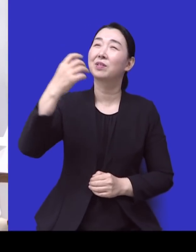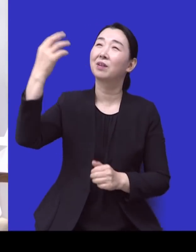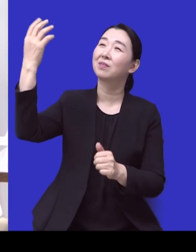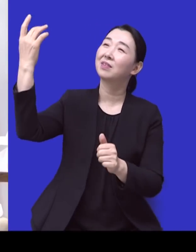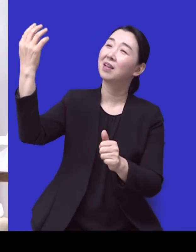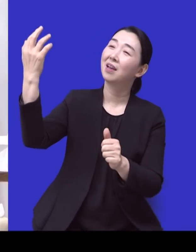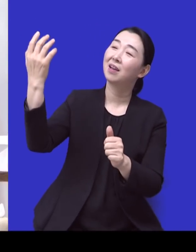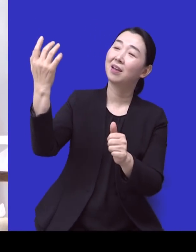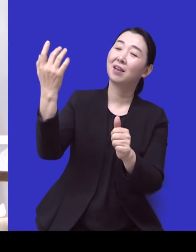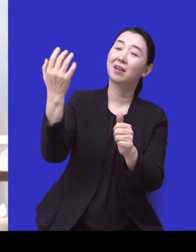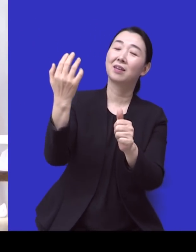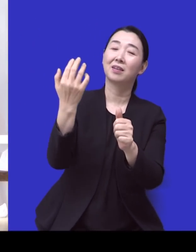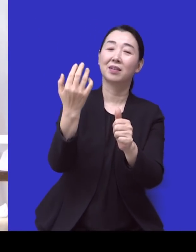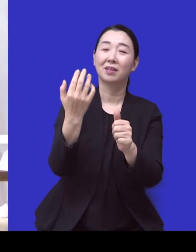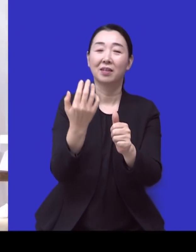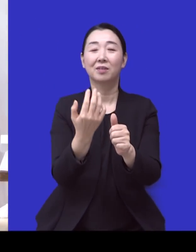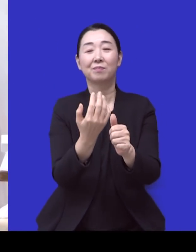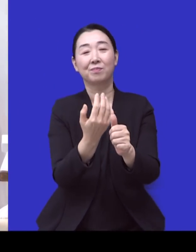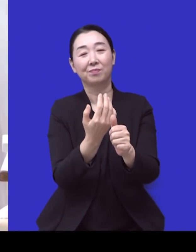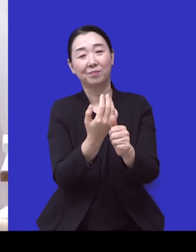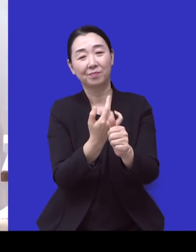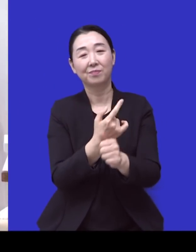성령이 오셨네,